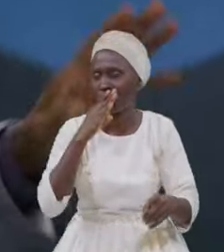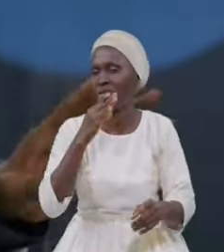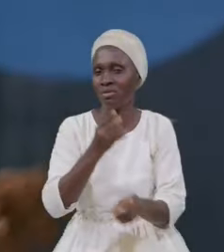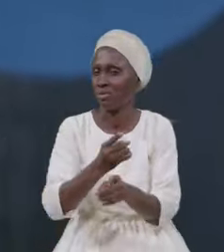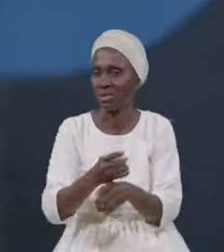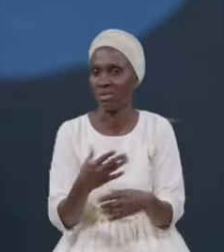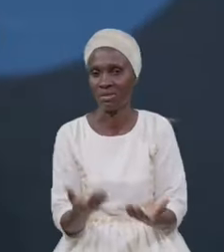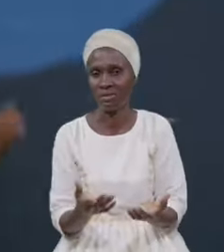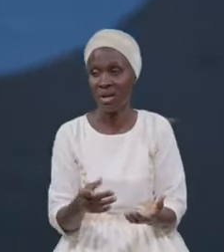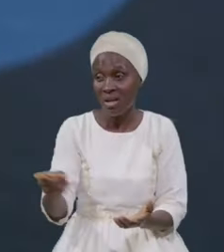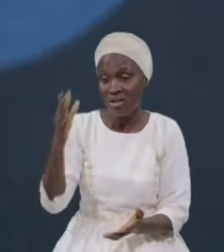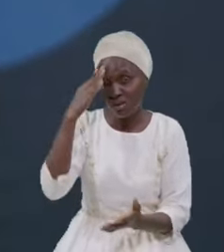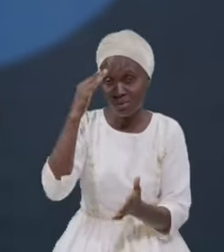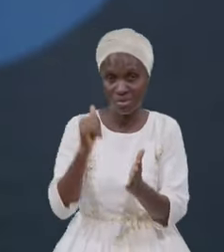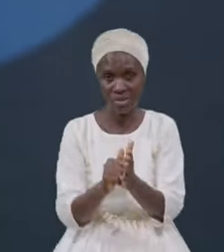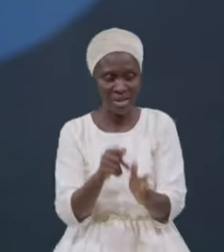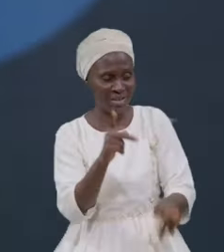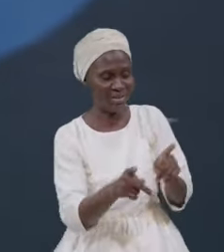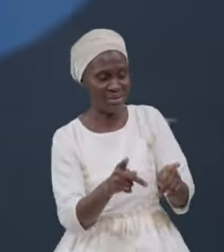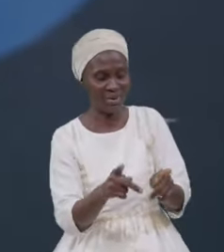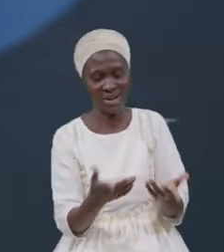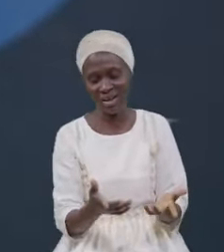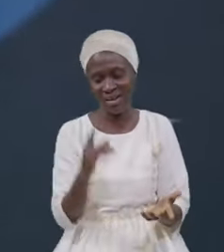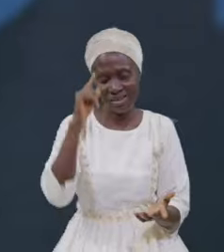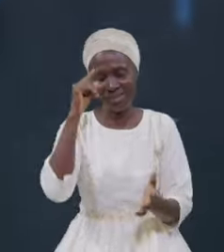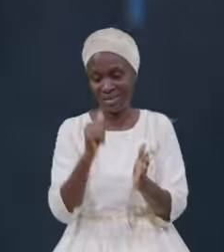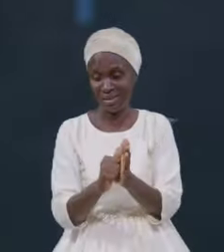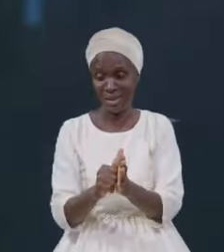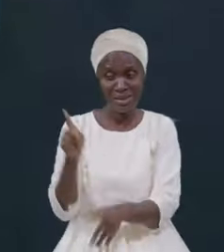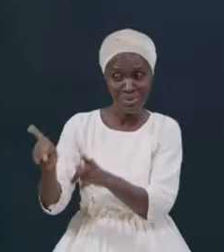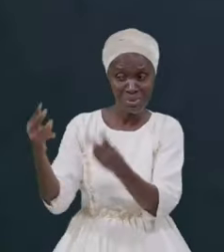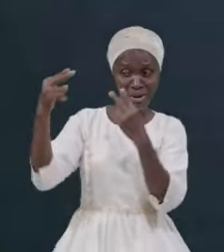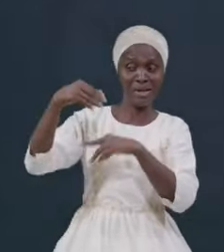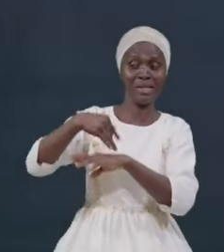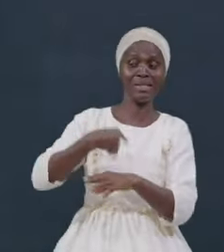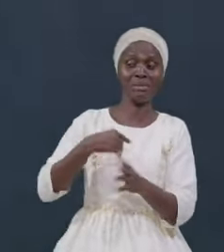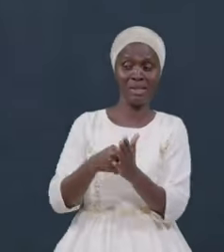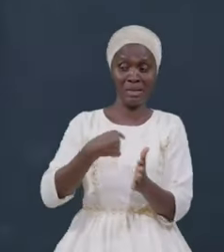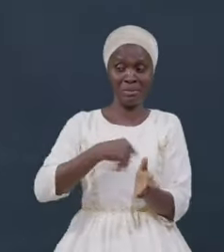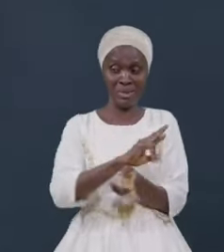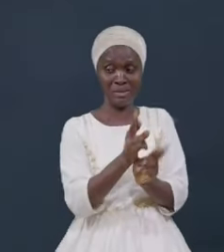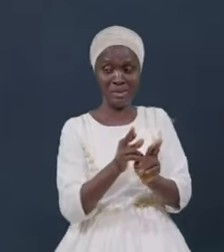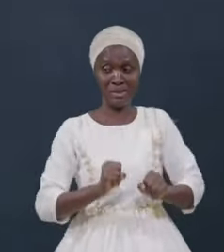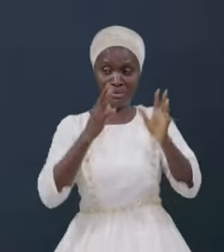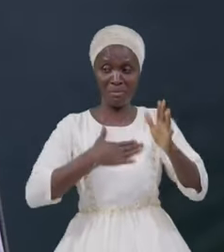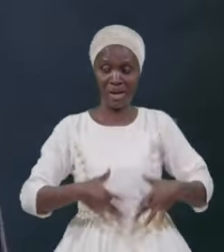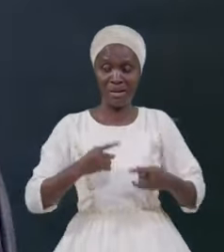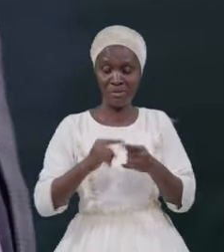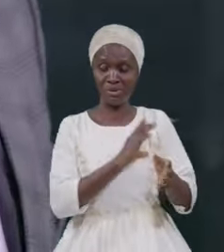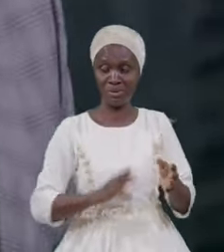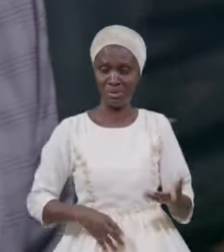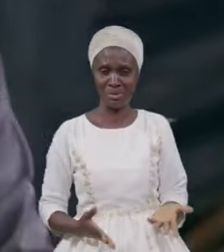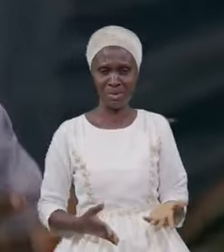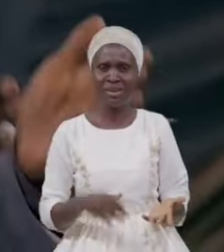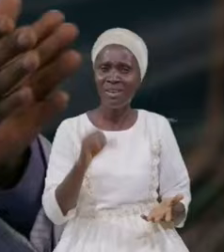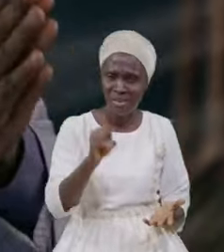ils vont me voir que je donne ma vie à Christ. Bien sûr. Dieu a tant aimé le monde qu'il a donné son Fils